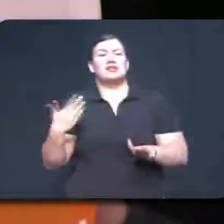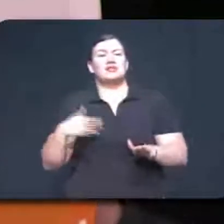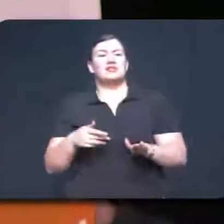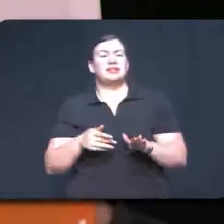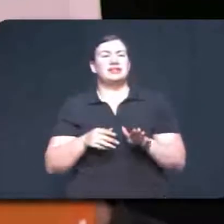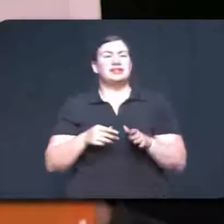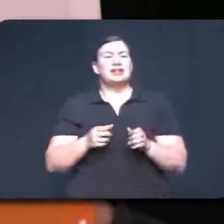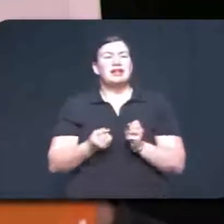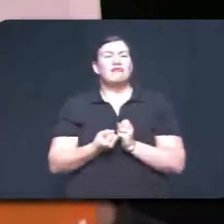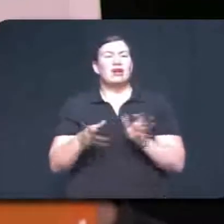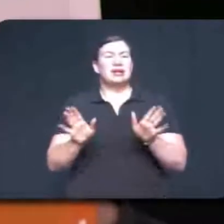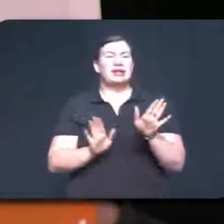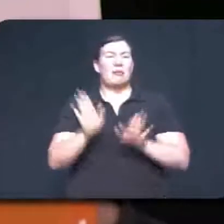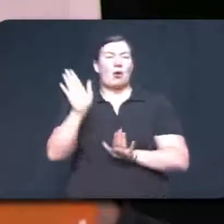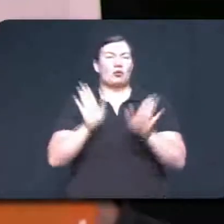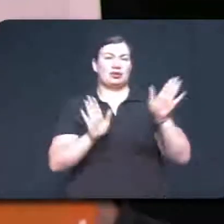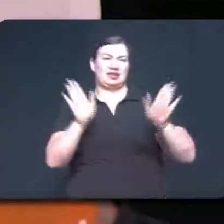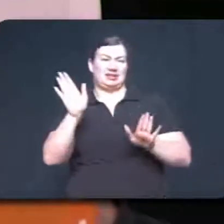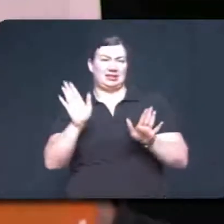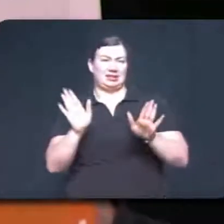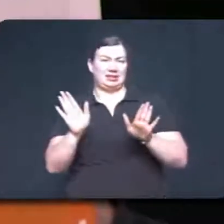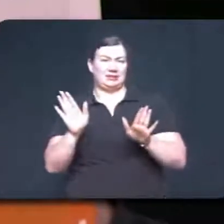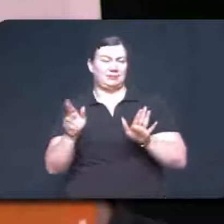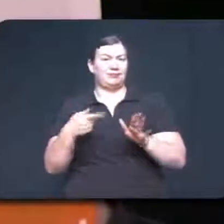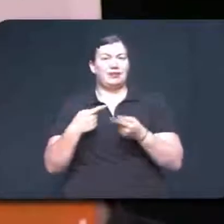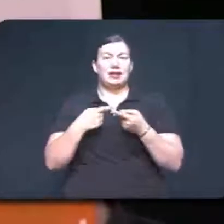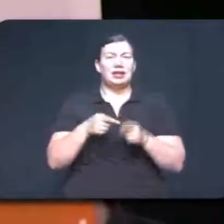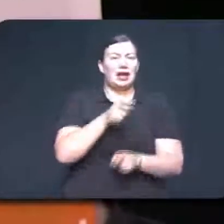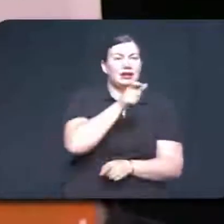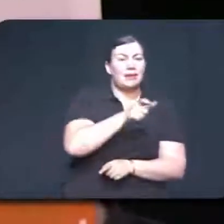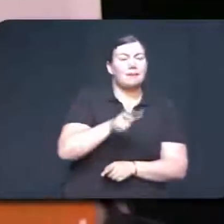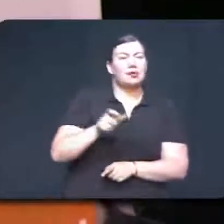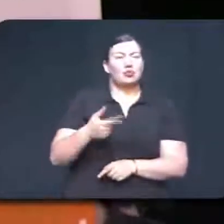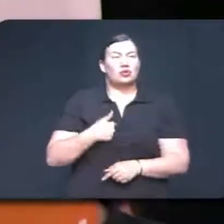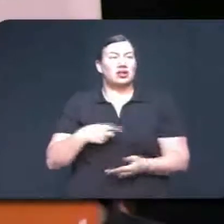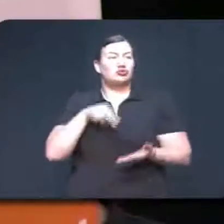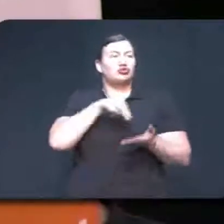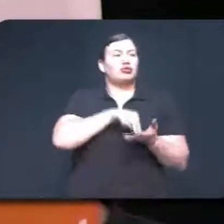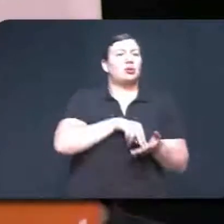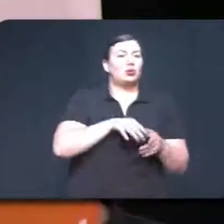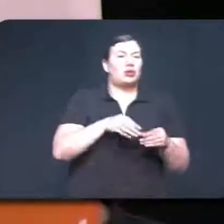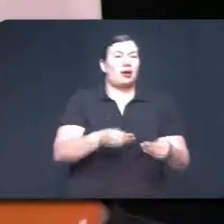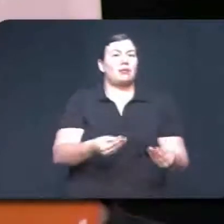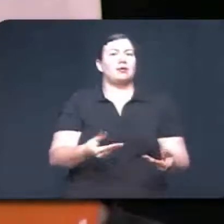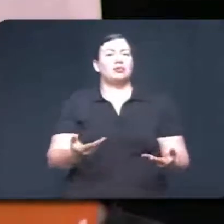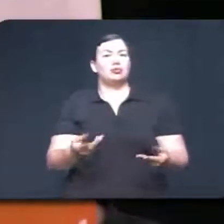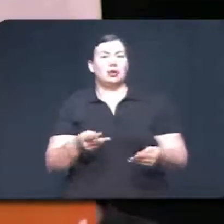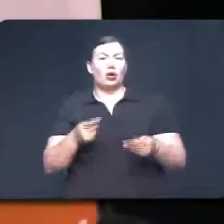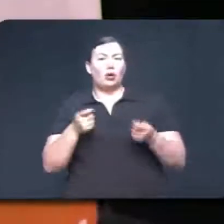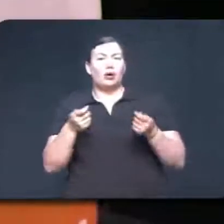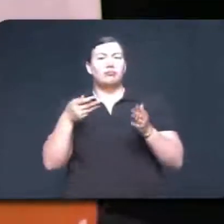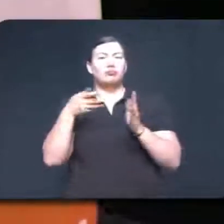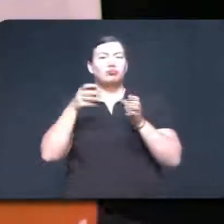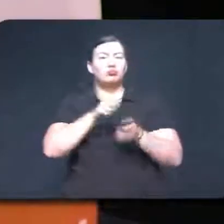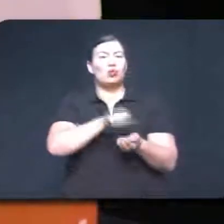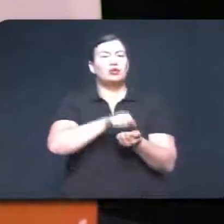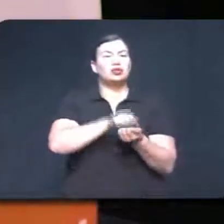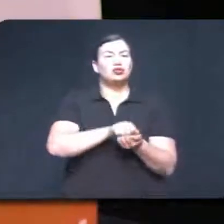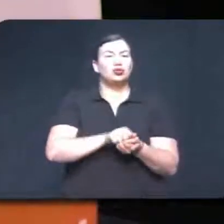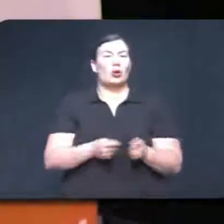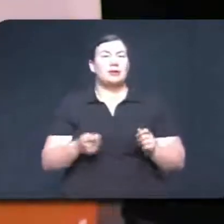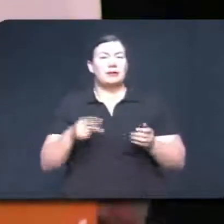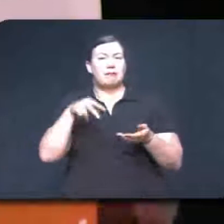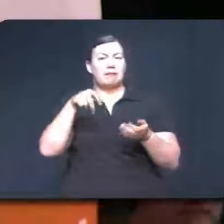die Anträge können verbindliche Stellungnahmen und Positionspapiere beschließen und die 27 kann auch Wahlprogramm online